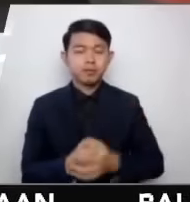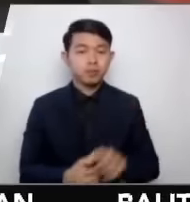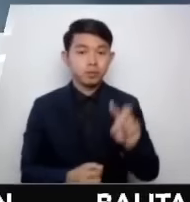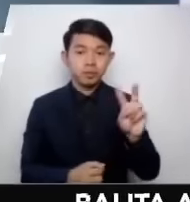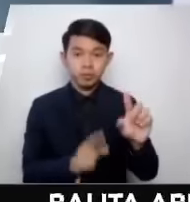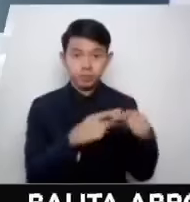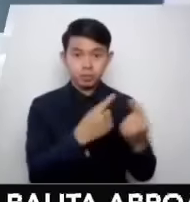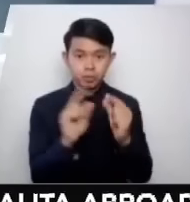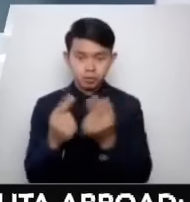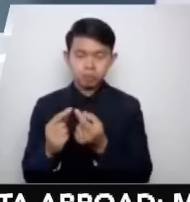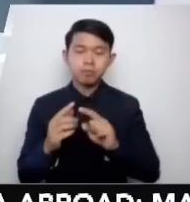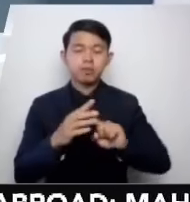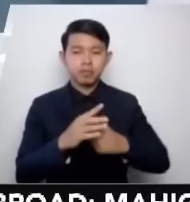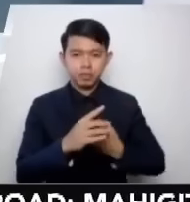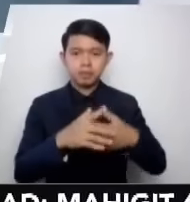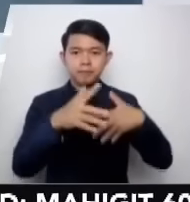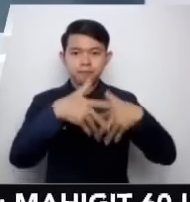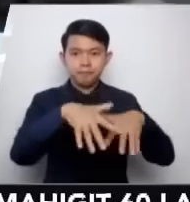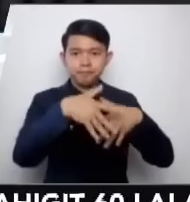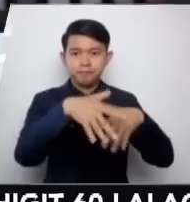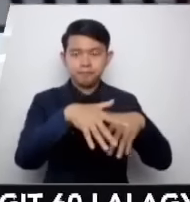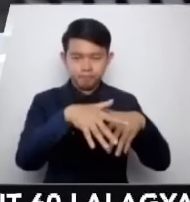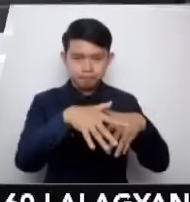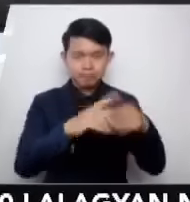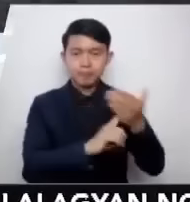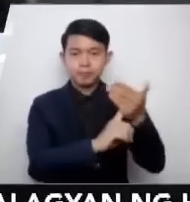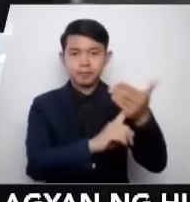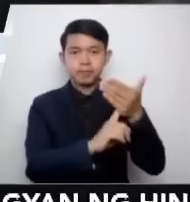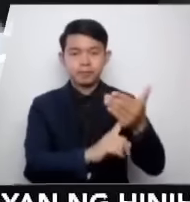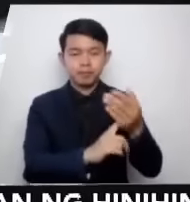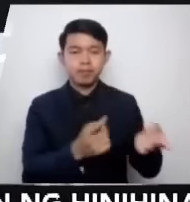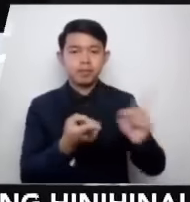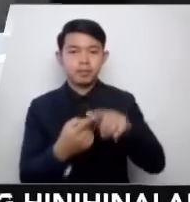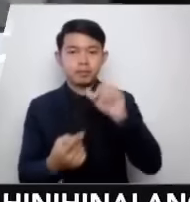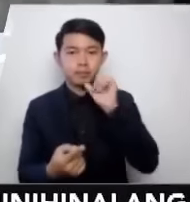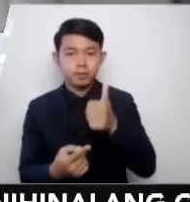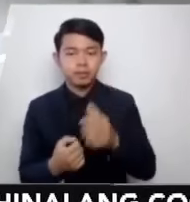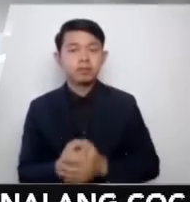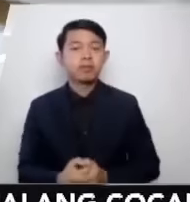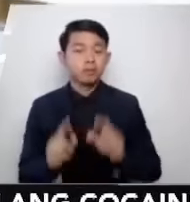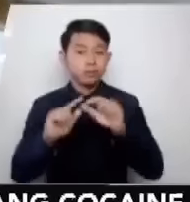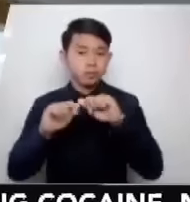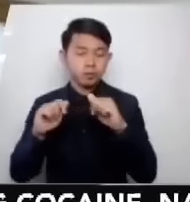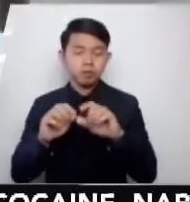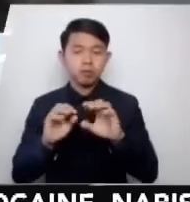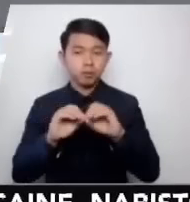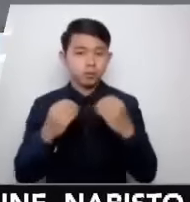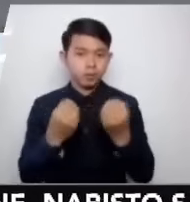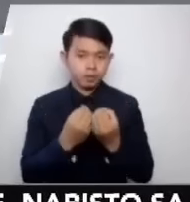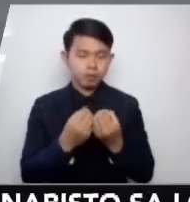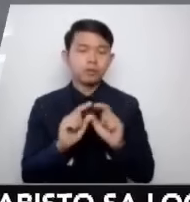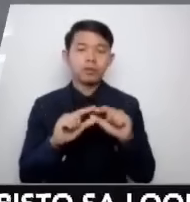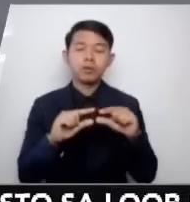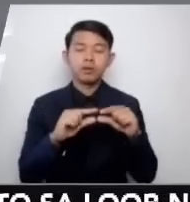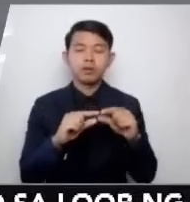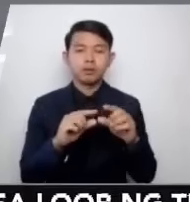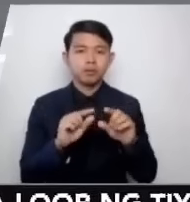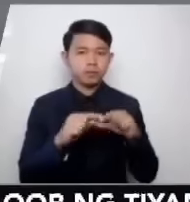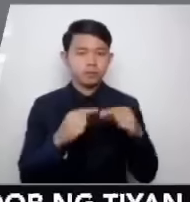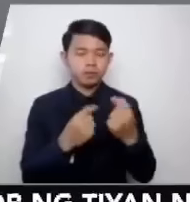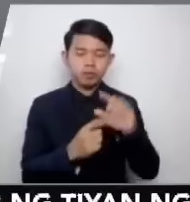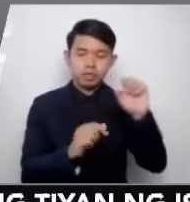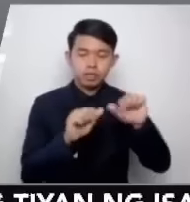na tatagal hanggang bukas. Ilang sasakyan naman ng iba't ibang ahensya ng gobyerno ang inihanda para tumugon sa mga pasaherong